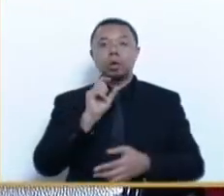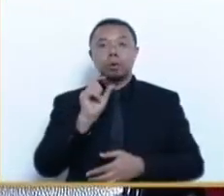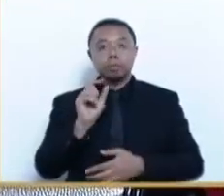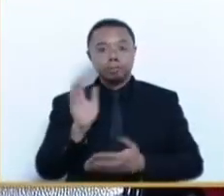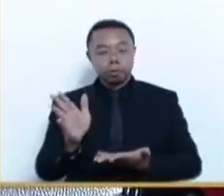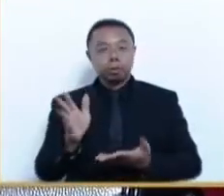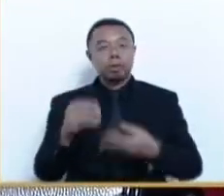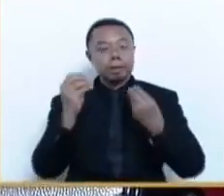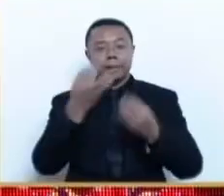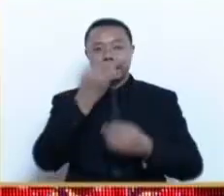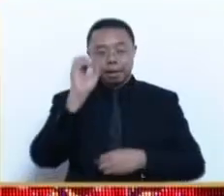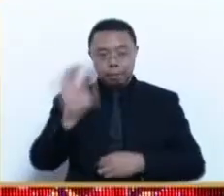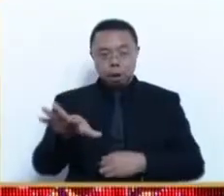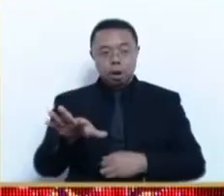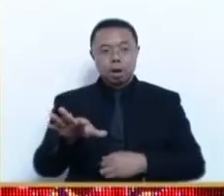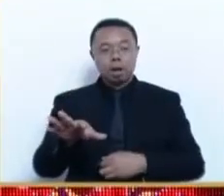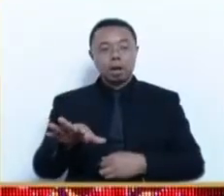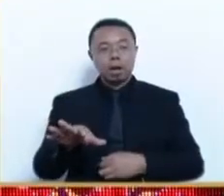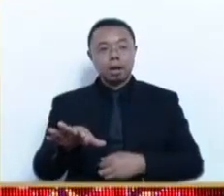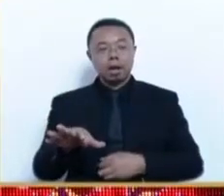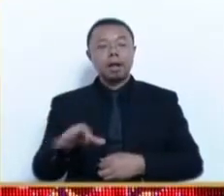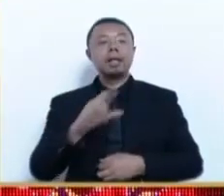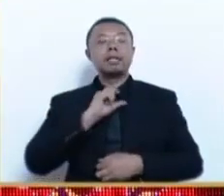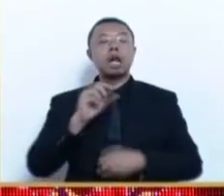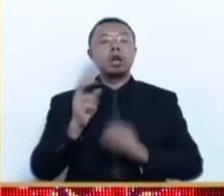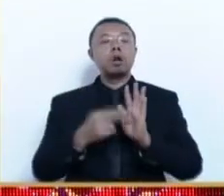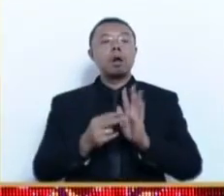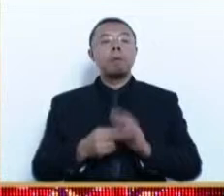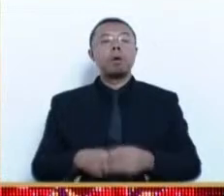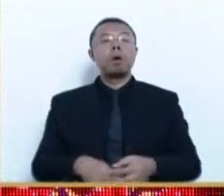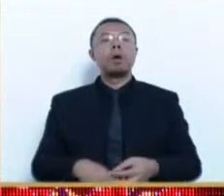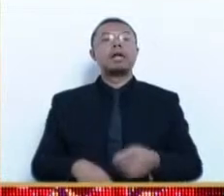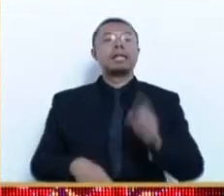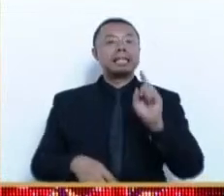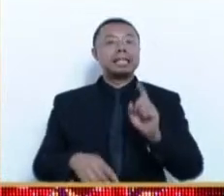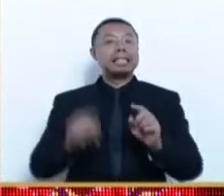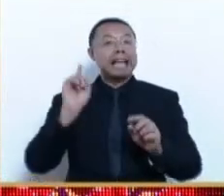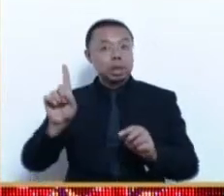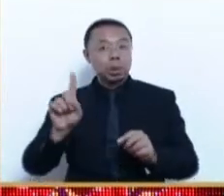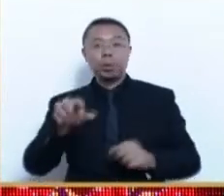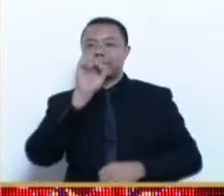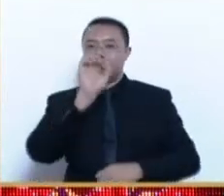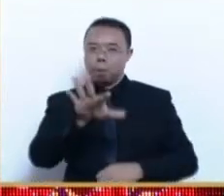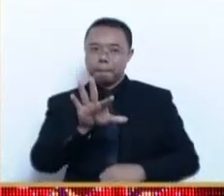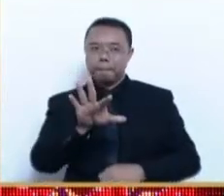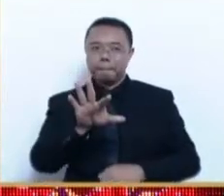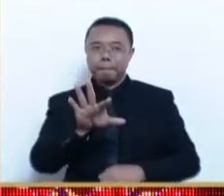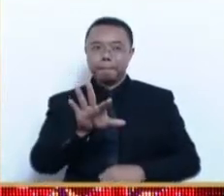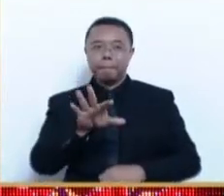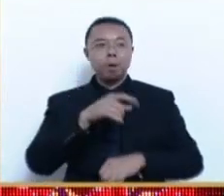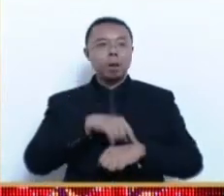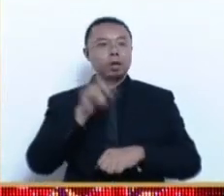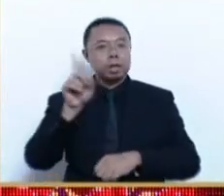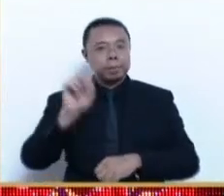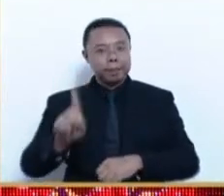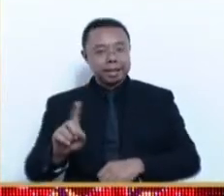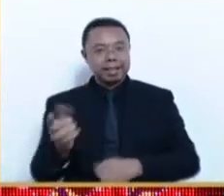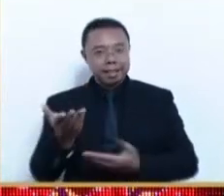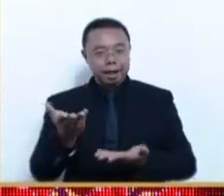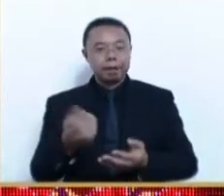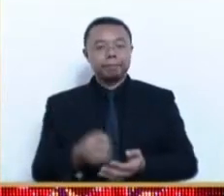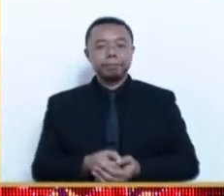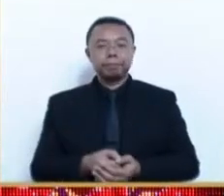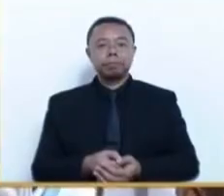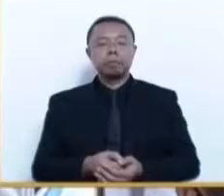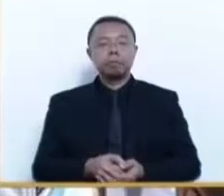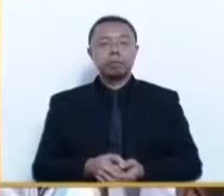kemudian diberikan respon lagi atas tanggapan ini Pasangan calon nomor urut sat tentunya waktunya 1 menit sejak Bapak berbicara kami